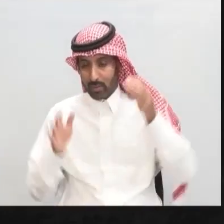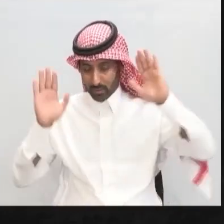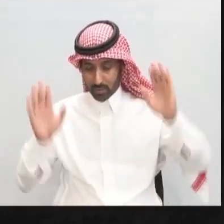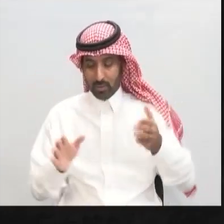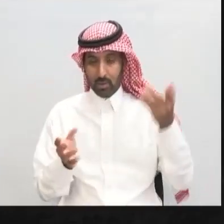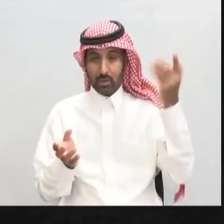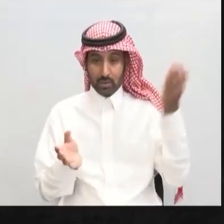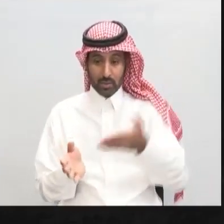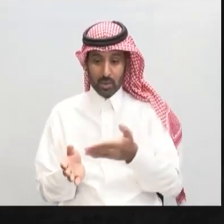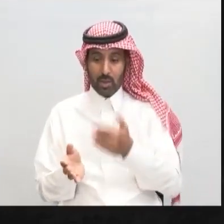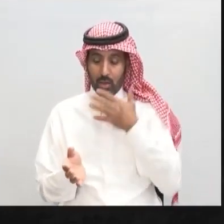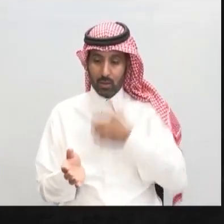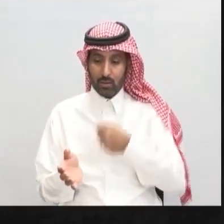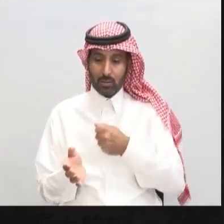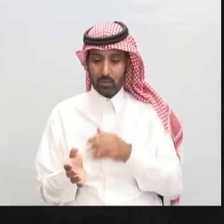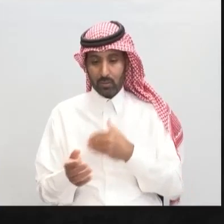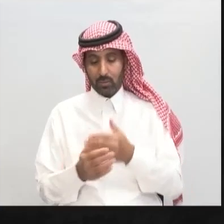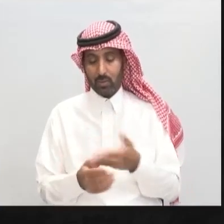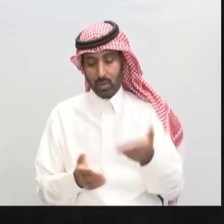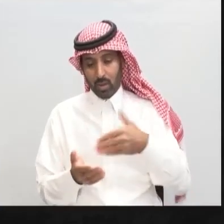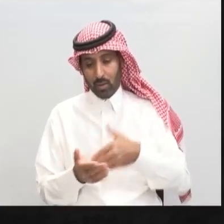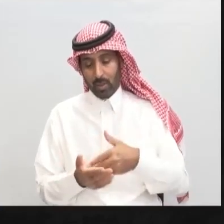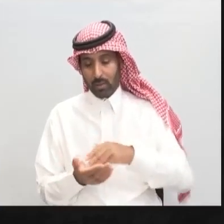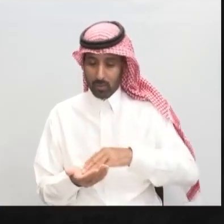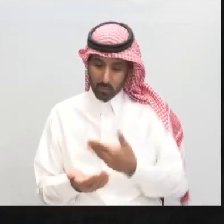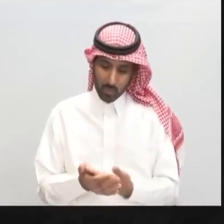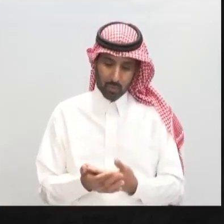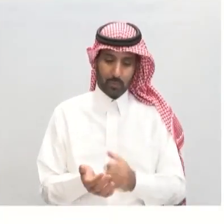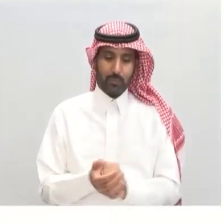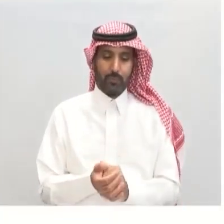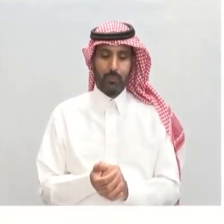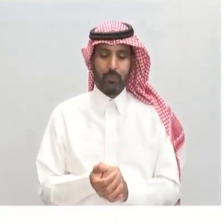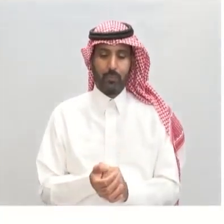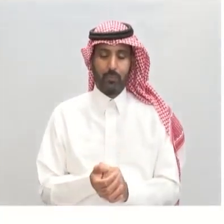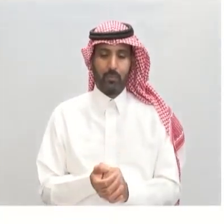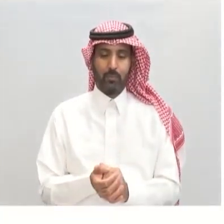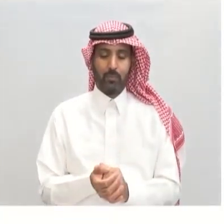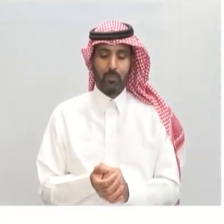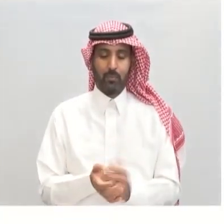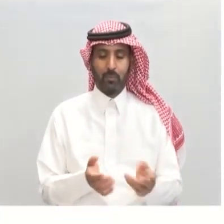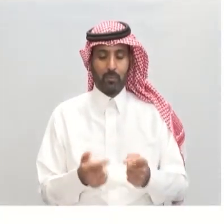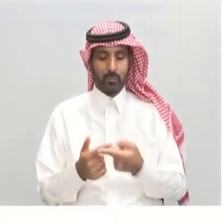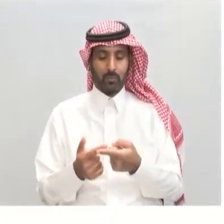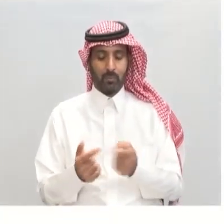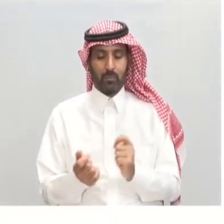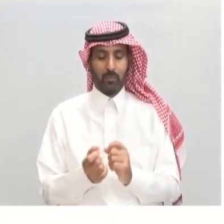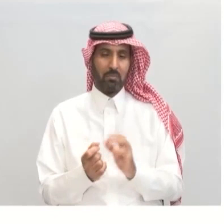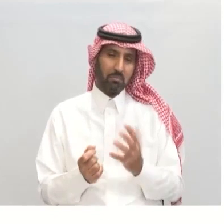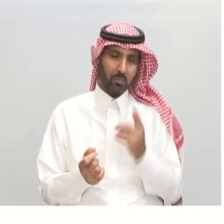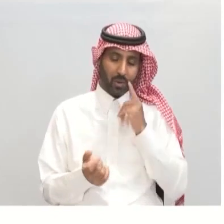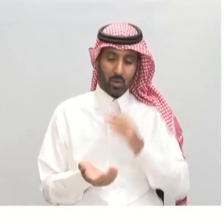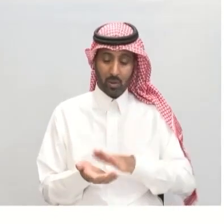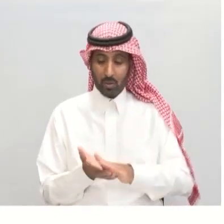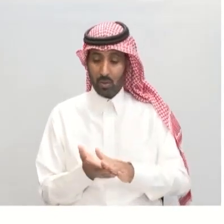الصلاه والسلام لذلك لم يكتب القران في عهده عليه الصلاه والسلام ثانيا احتمال النسخ